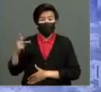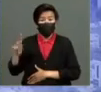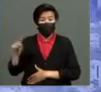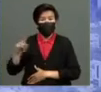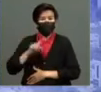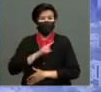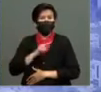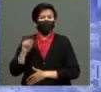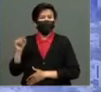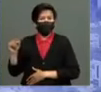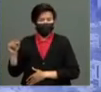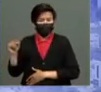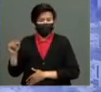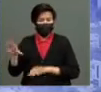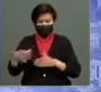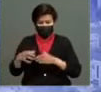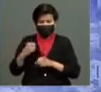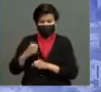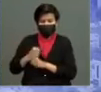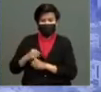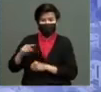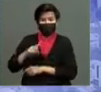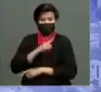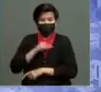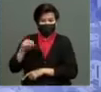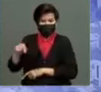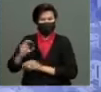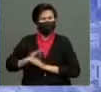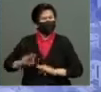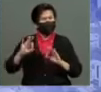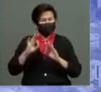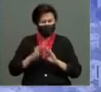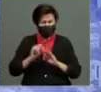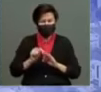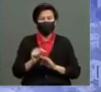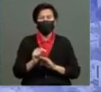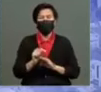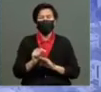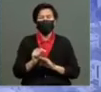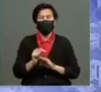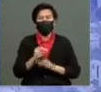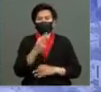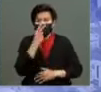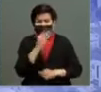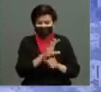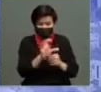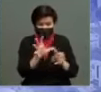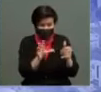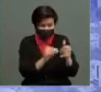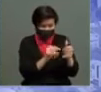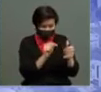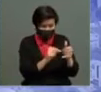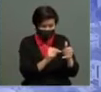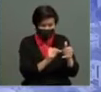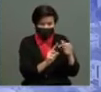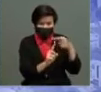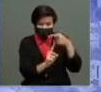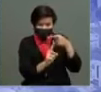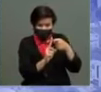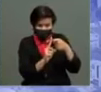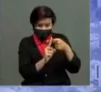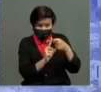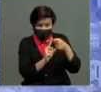รือคณะทำงานเท่านั้นแต่สำคัญที่สุดก็คืออยู่ที่ตัวเลขที่เกิดขึ้นจากการเจ็บป่วยได้ไข้ซึ่งก็เป็